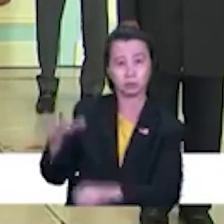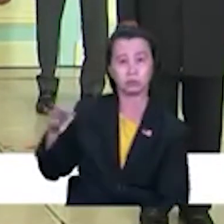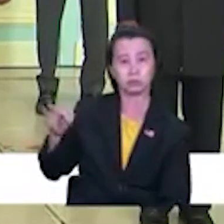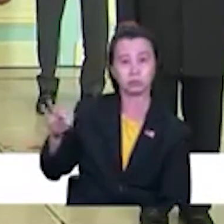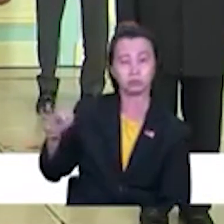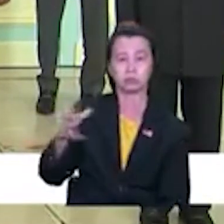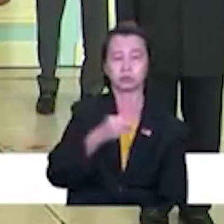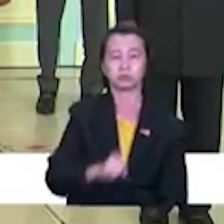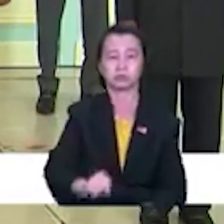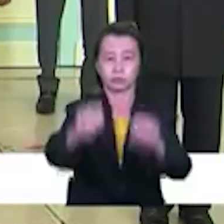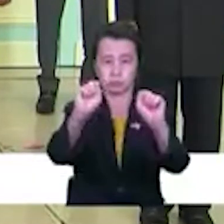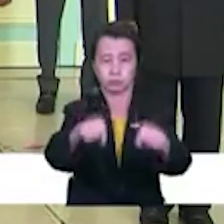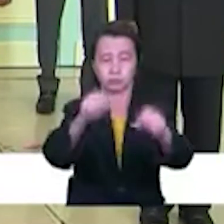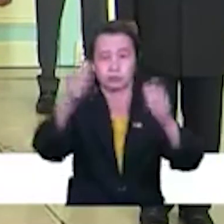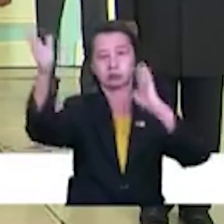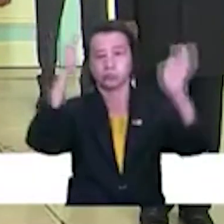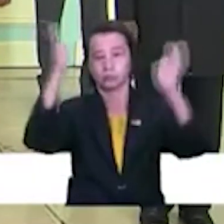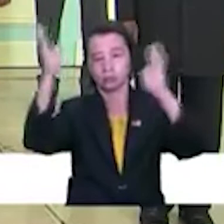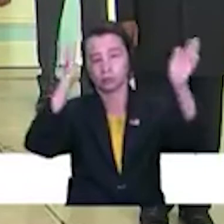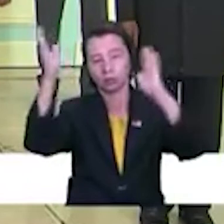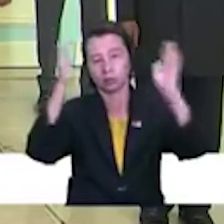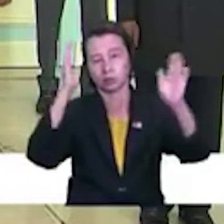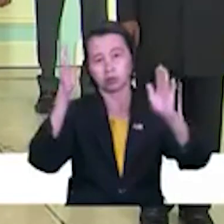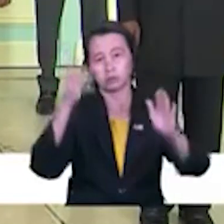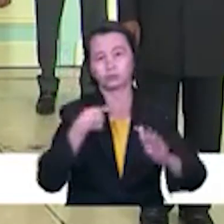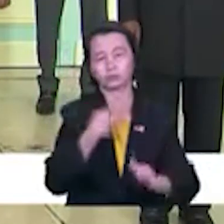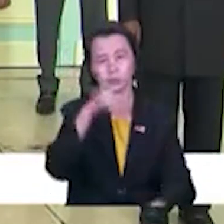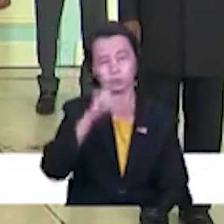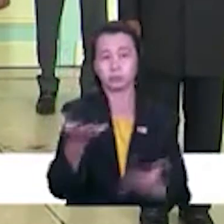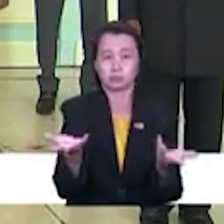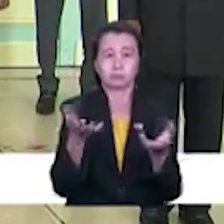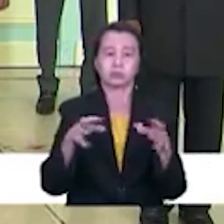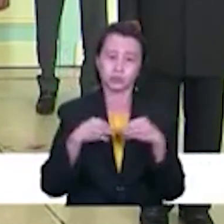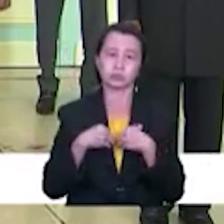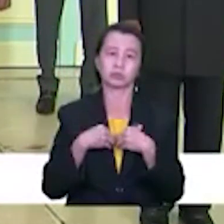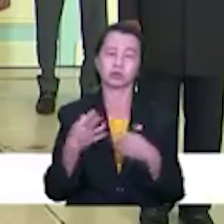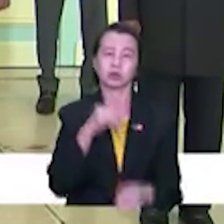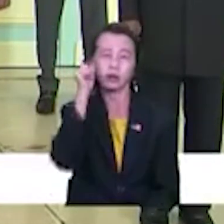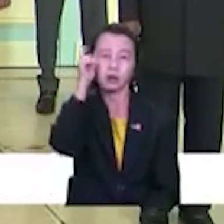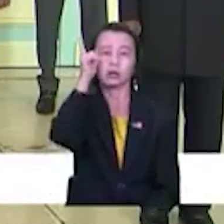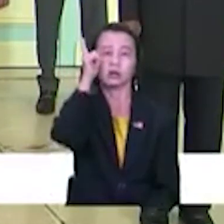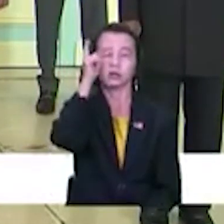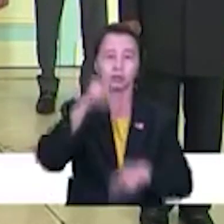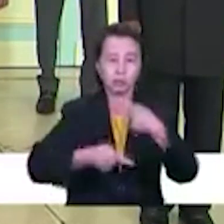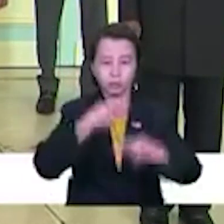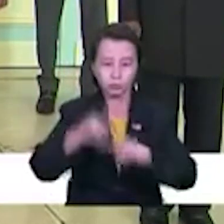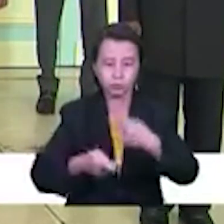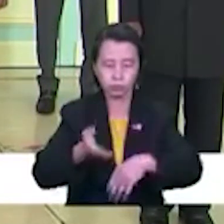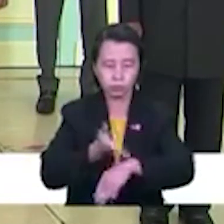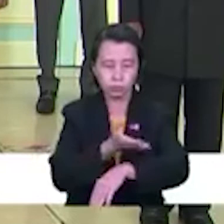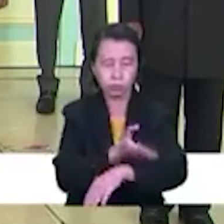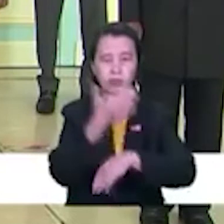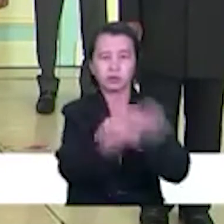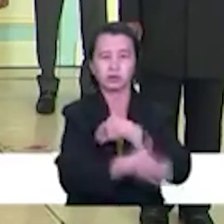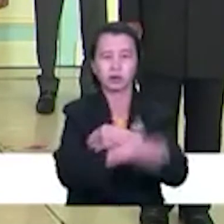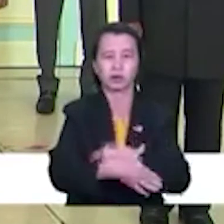dan memulihkan negara kita Ayo kita harus aku dan sedar proses pemulihan negara ini